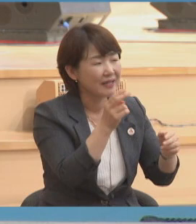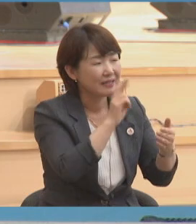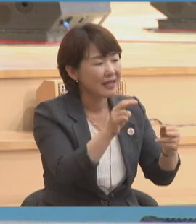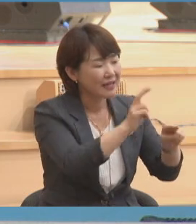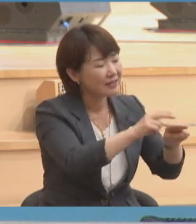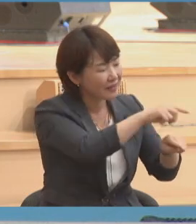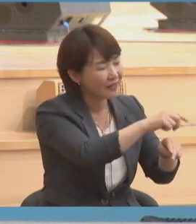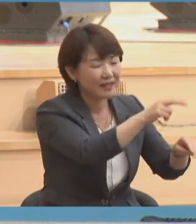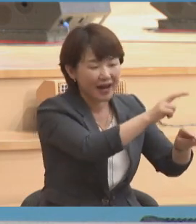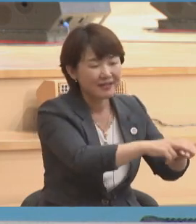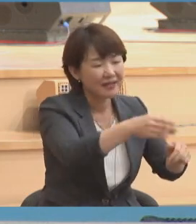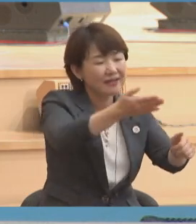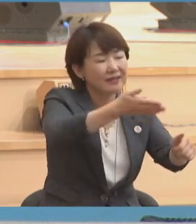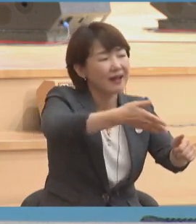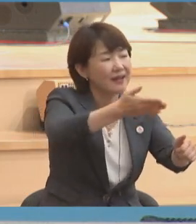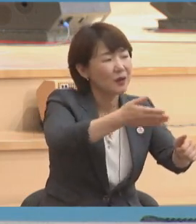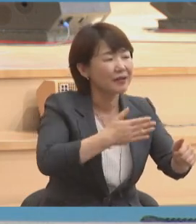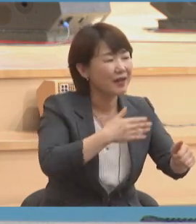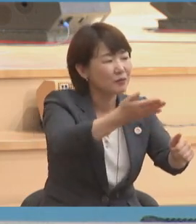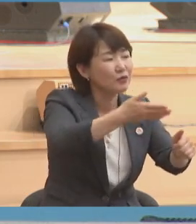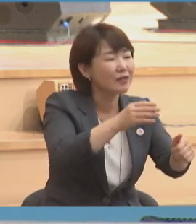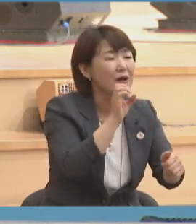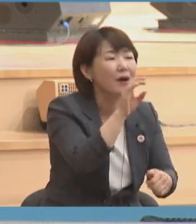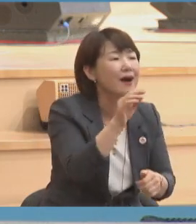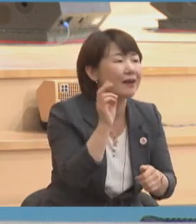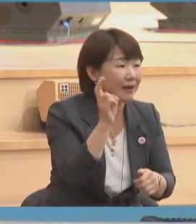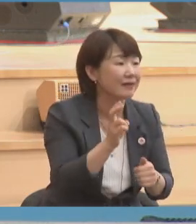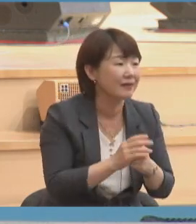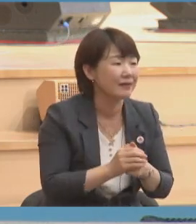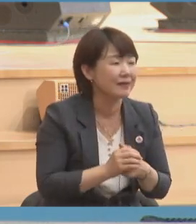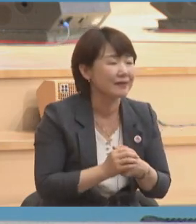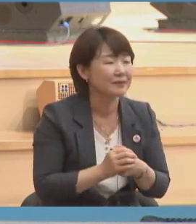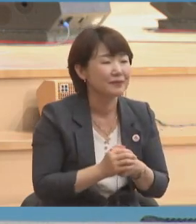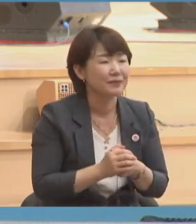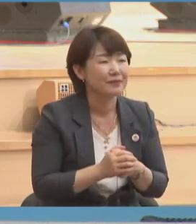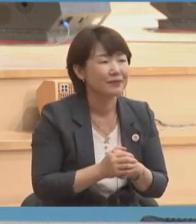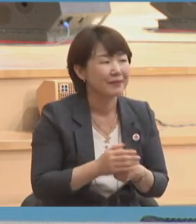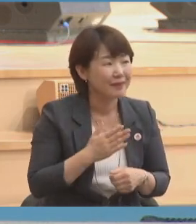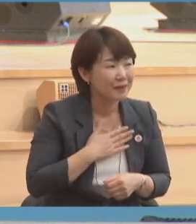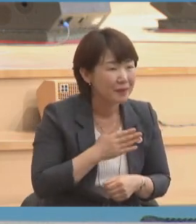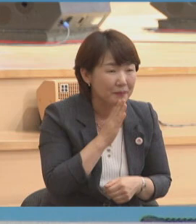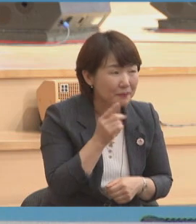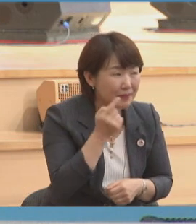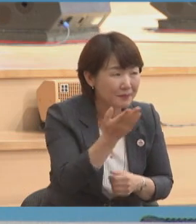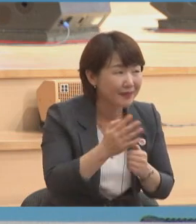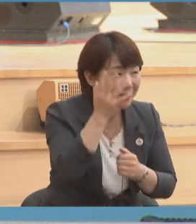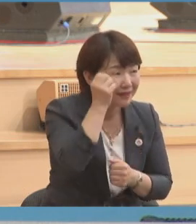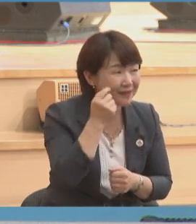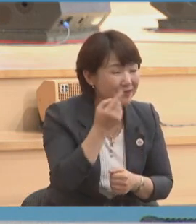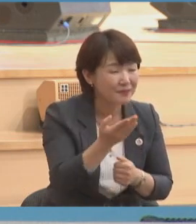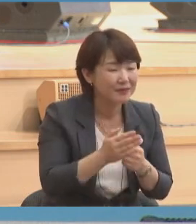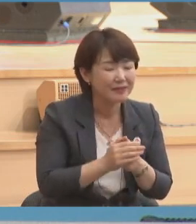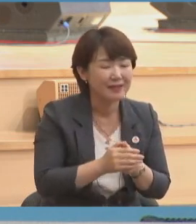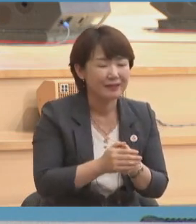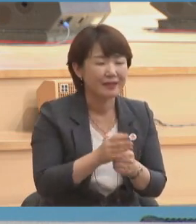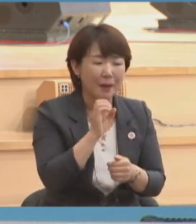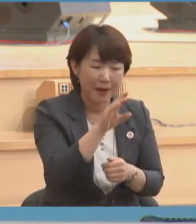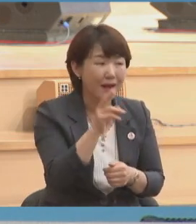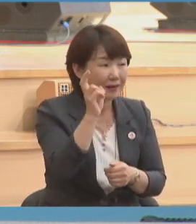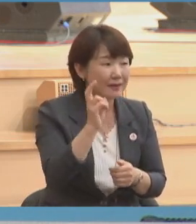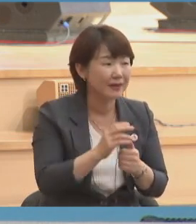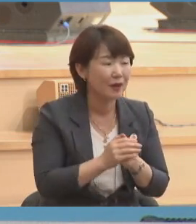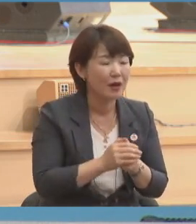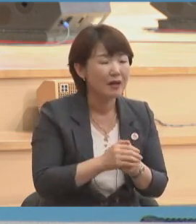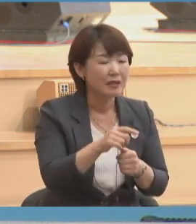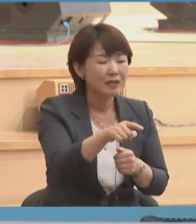양해를 해달라고 그렇게 제가 부탁을, 제가 그렇게 드렸던 것 같아요. 그랬죠, 그죠? 기억나시죠? 그렇게 했는데